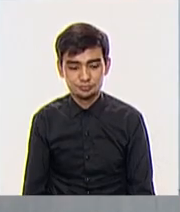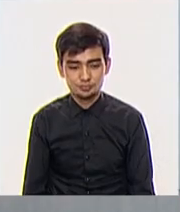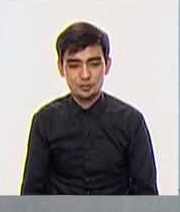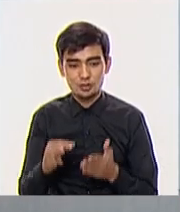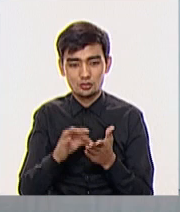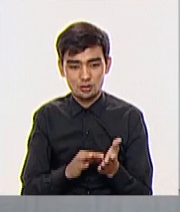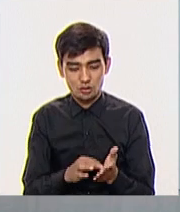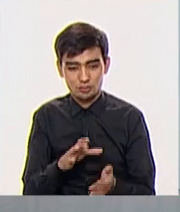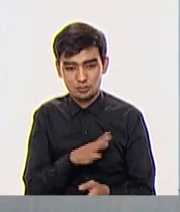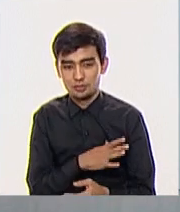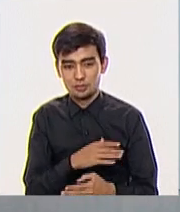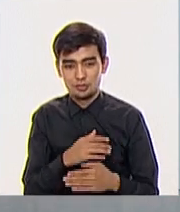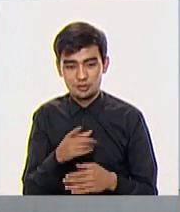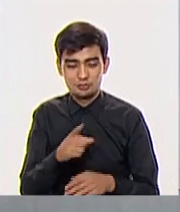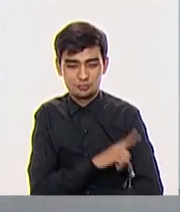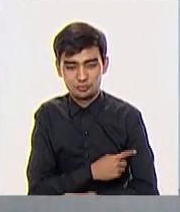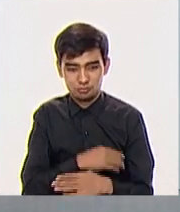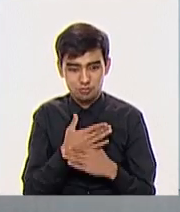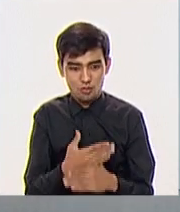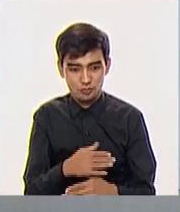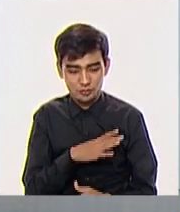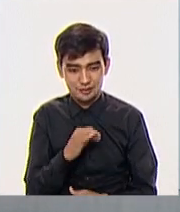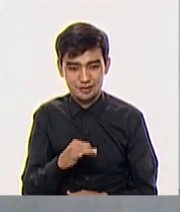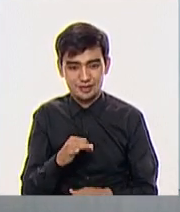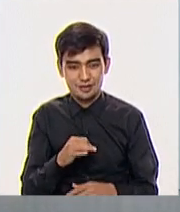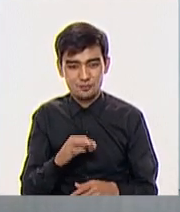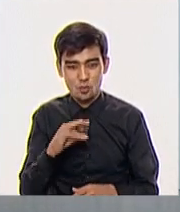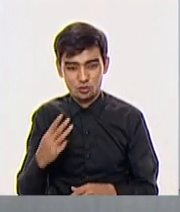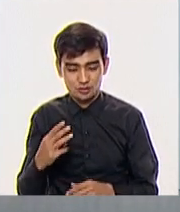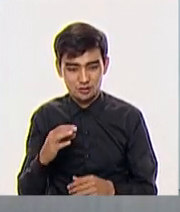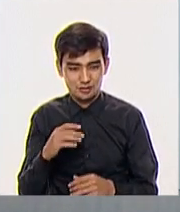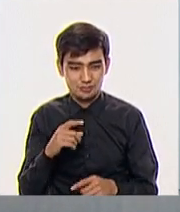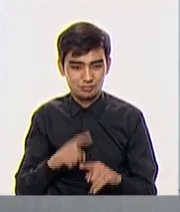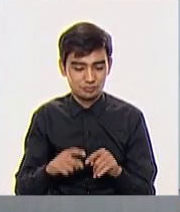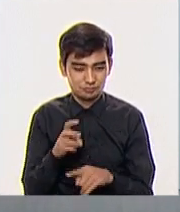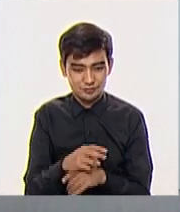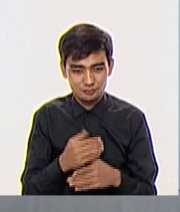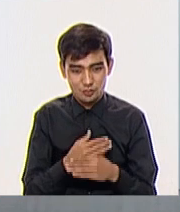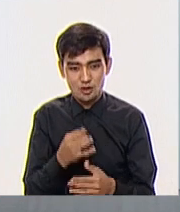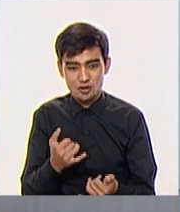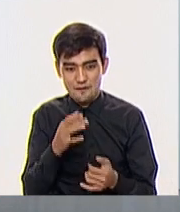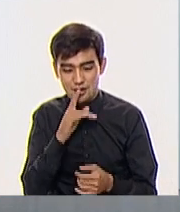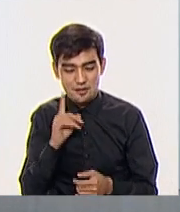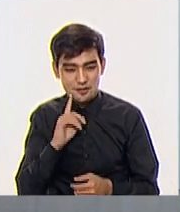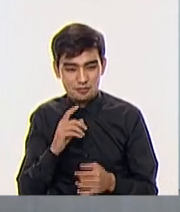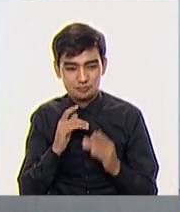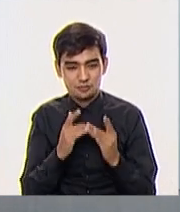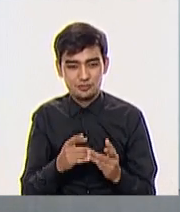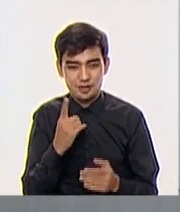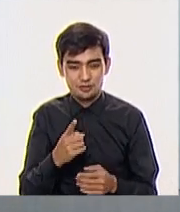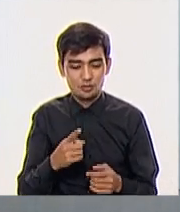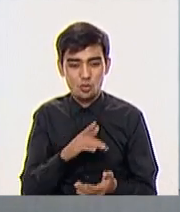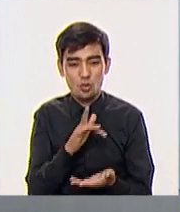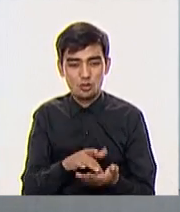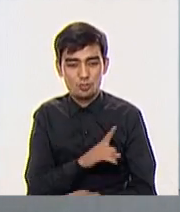Сразу же была оказана ему медицинская помощь сотрудниками скорой медицинской помощи. В настоящее время он госпитализирован в одну из